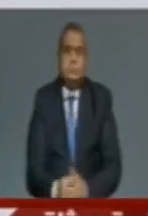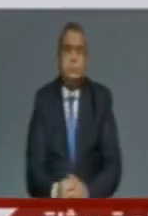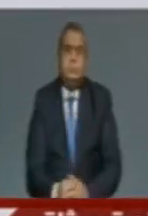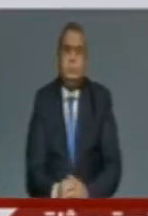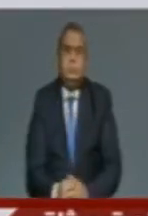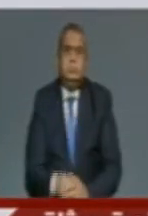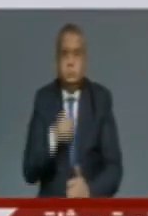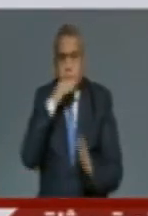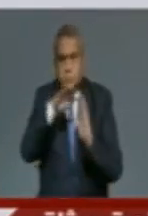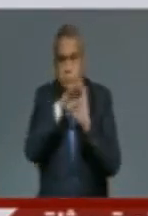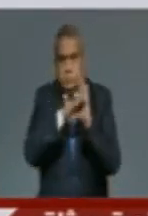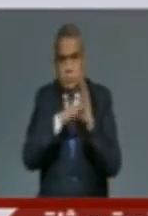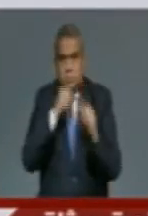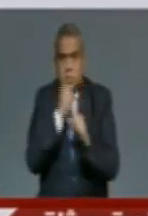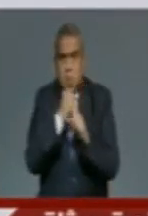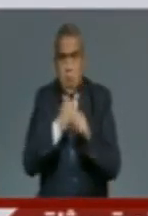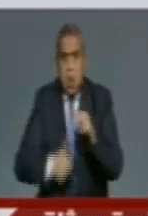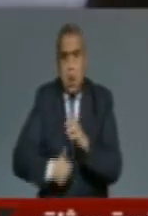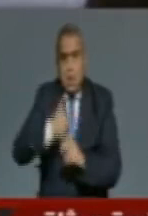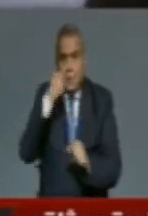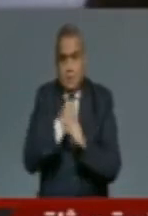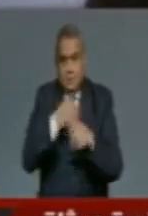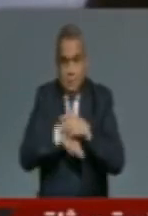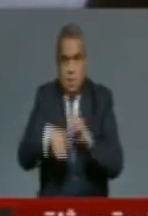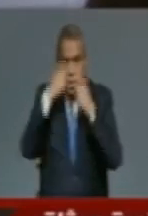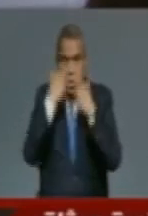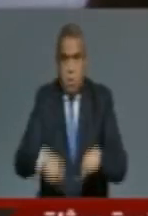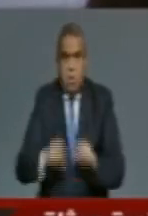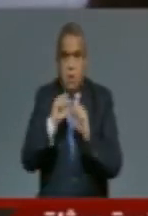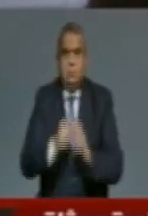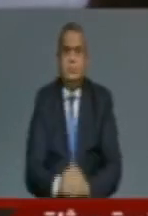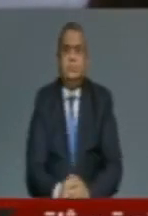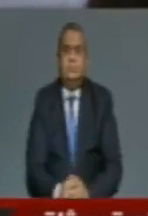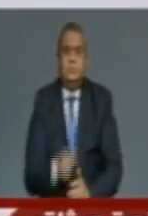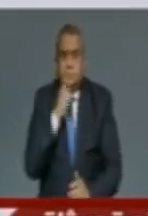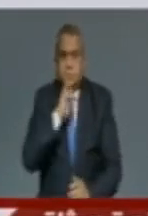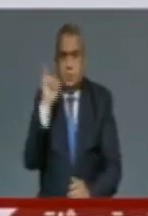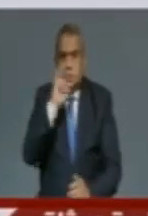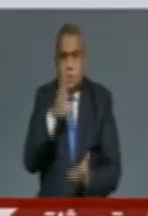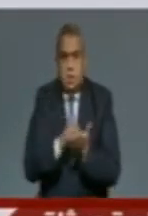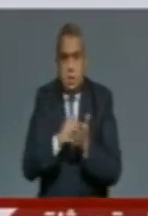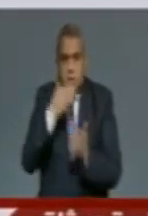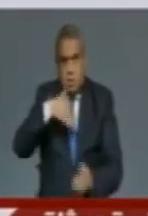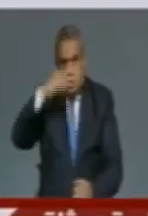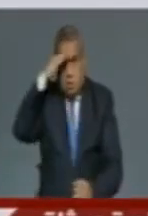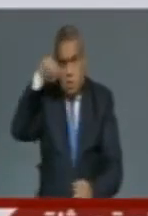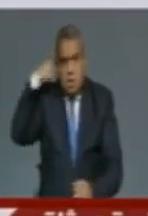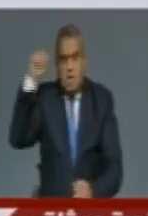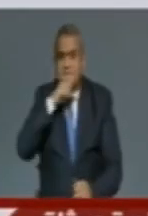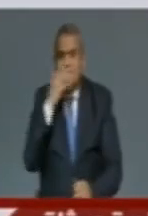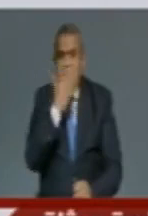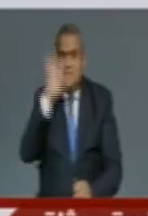الإجراءات وما تحقق على المستوى الوطني. مهم أوي أن أنا أشكر فخامة الرئيس ماكرون على